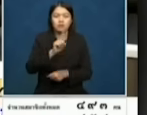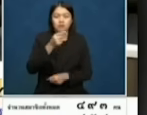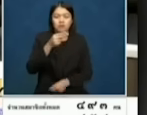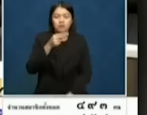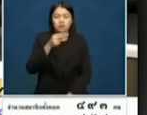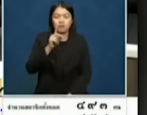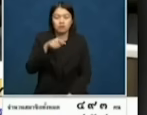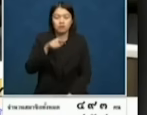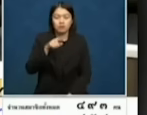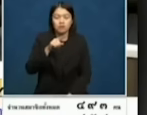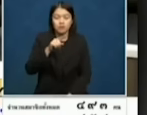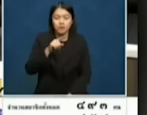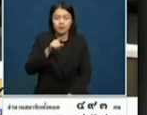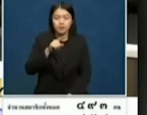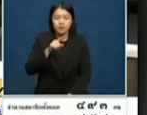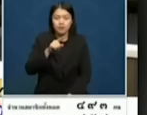11,000